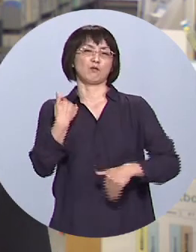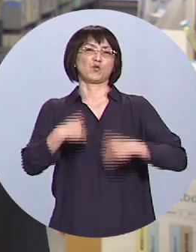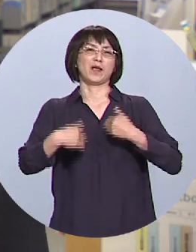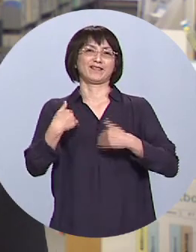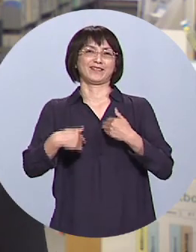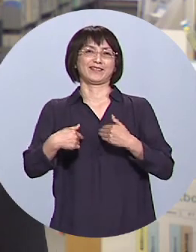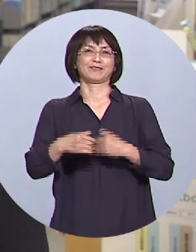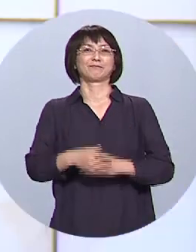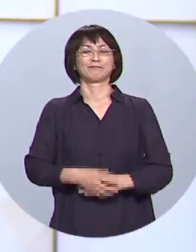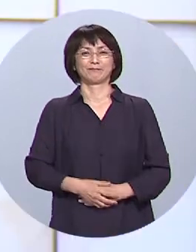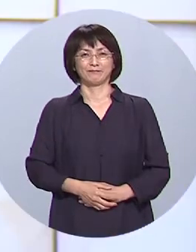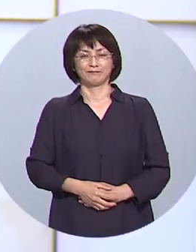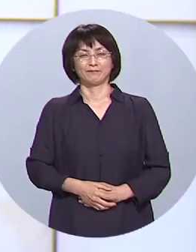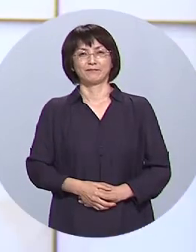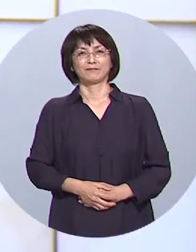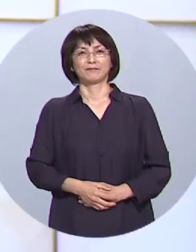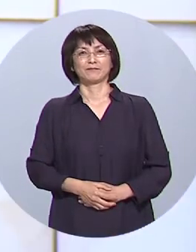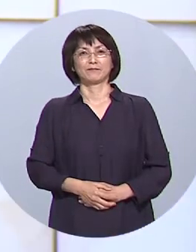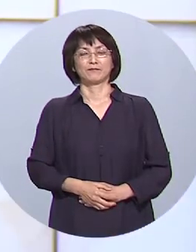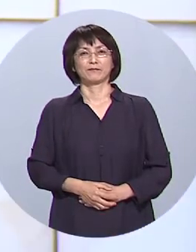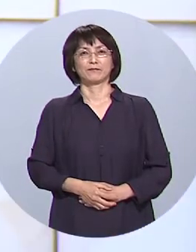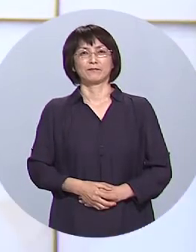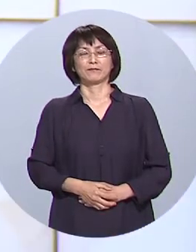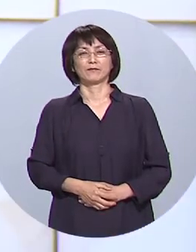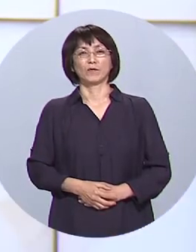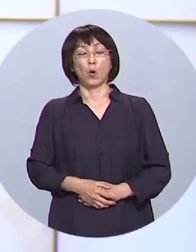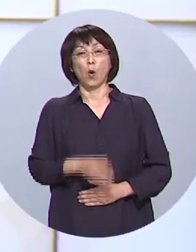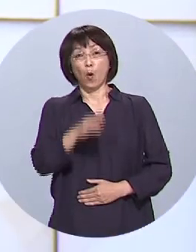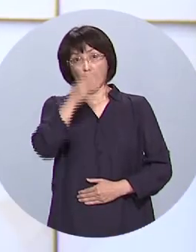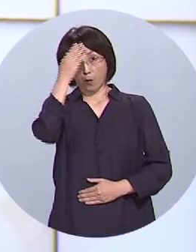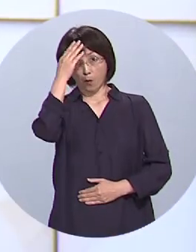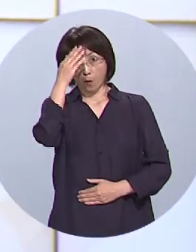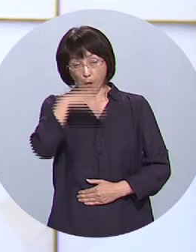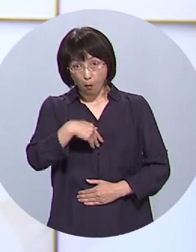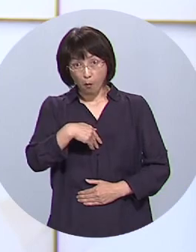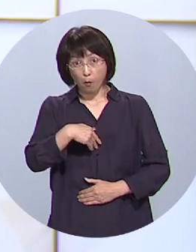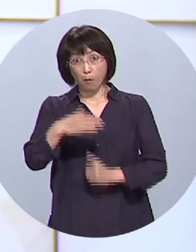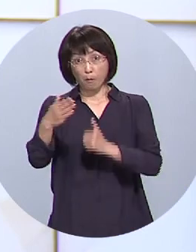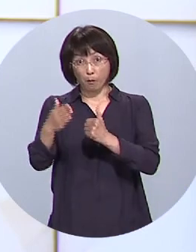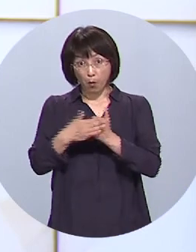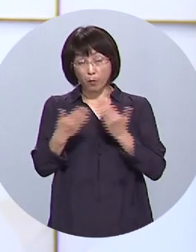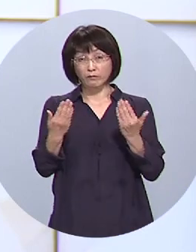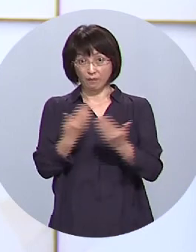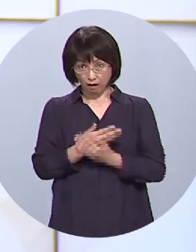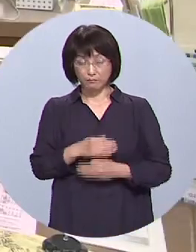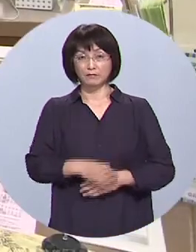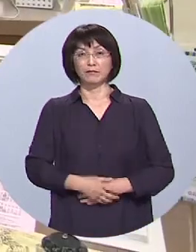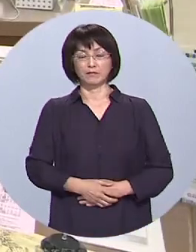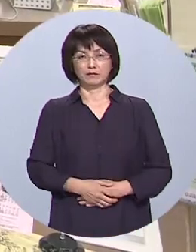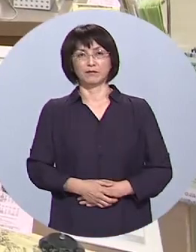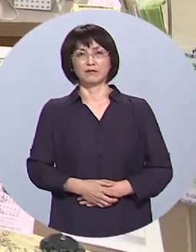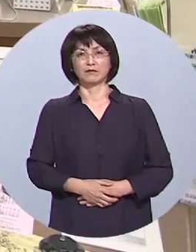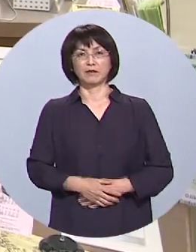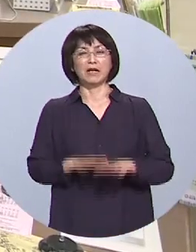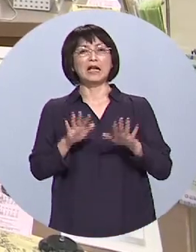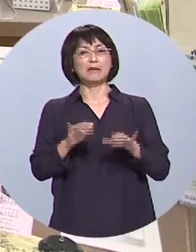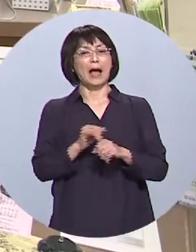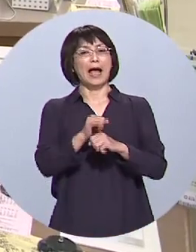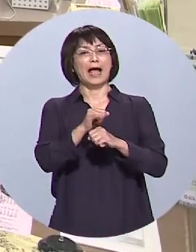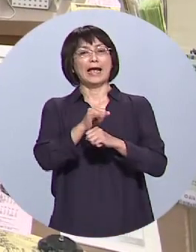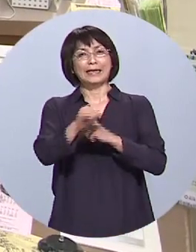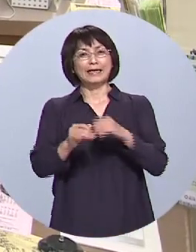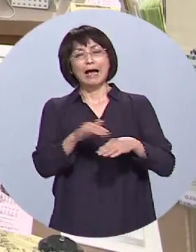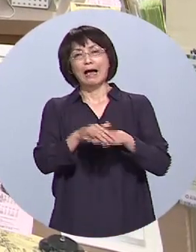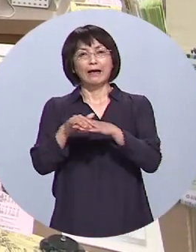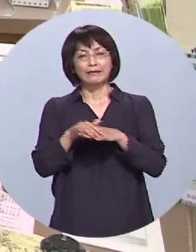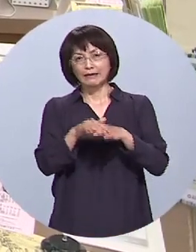なんです。 いや、すごい新しい情報で心強いです。 そうなんですよね。そして松井さん、ネット検索とは違う、